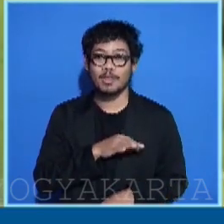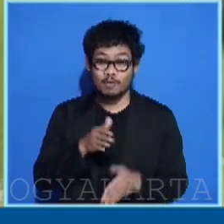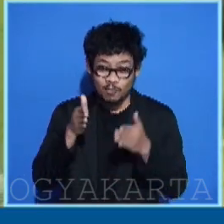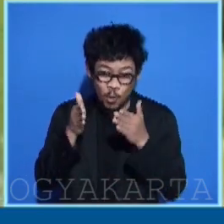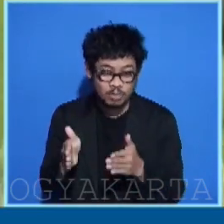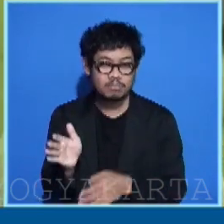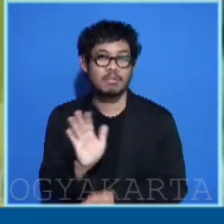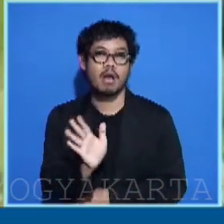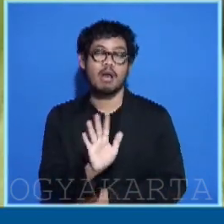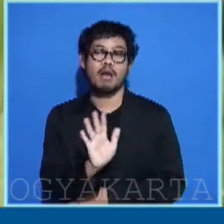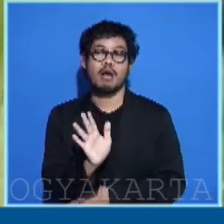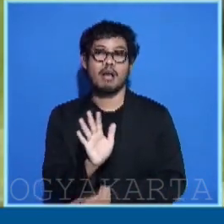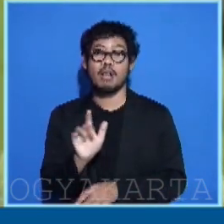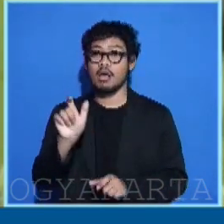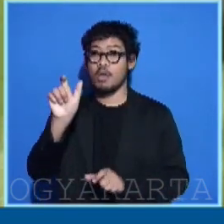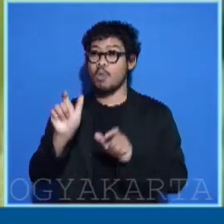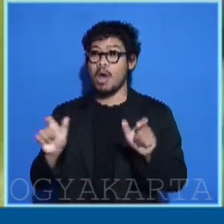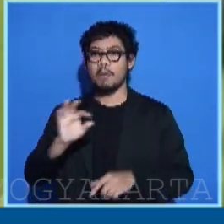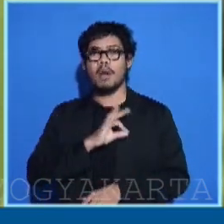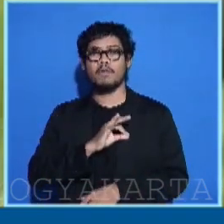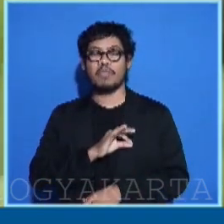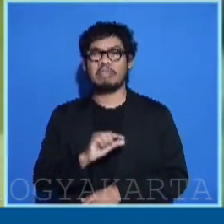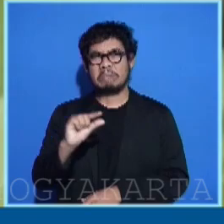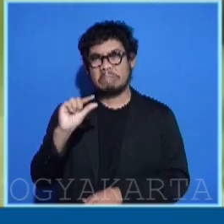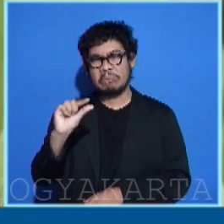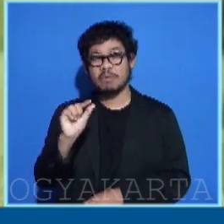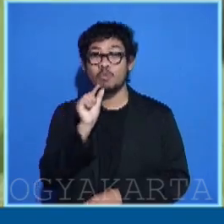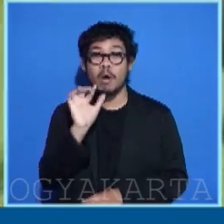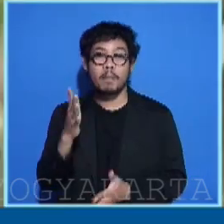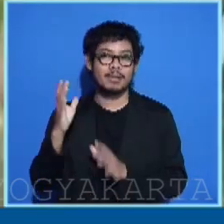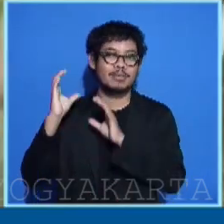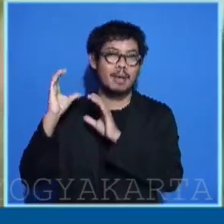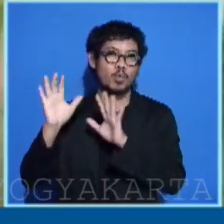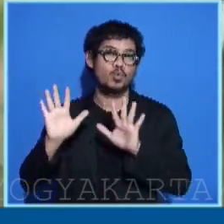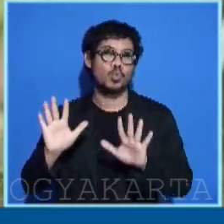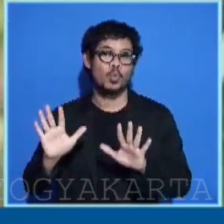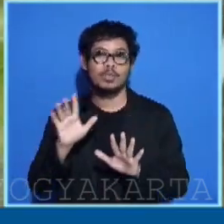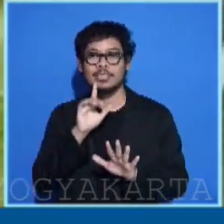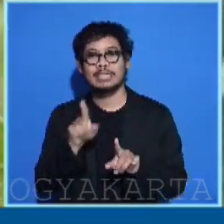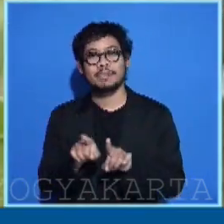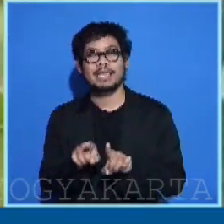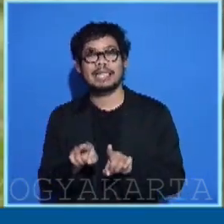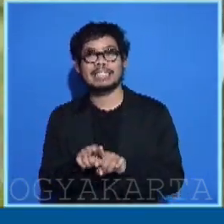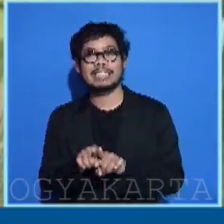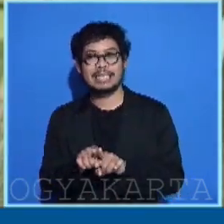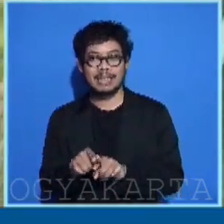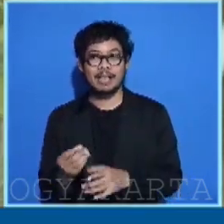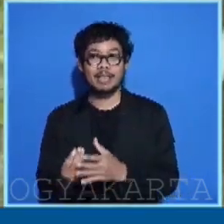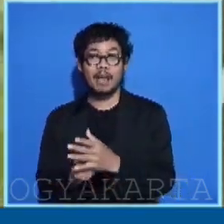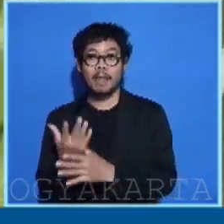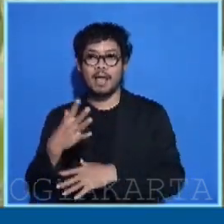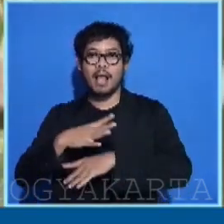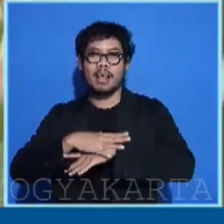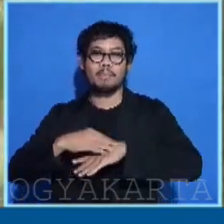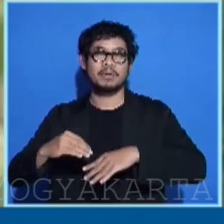sek tiang kemawon ingkangangatakunang Ji meiananeman herbalan ing